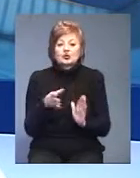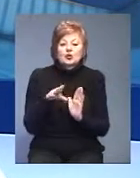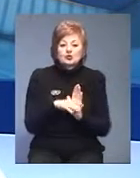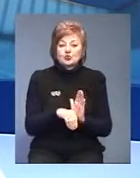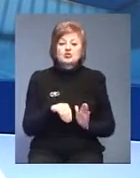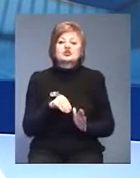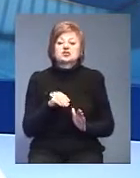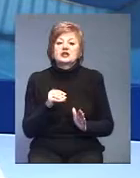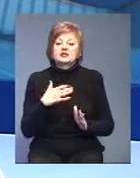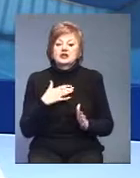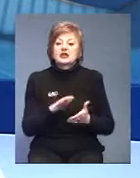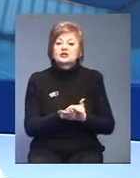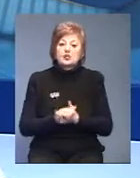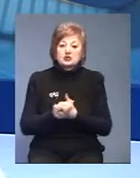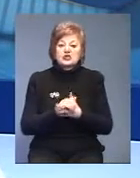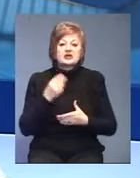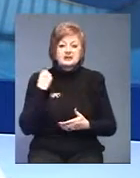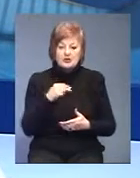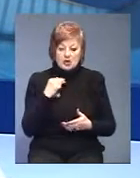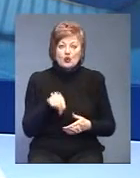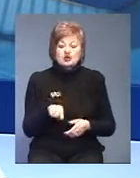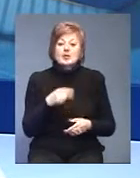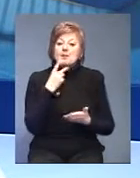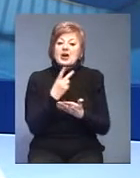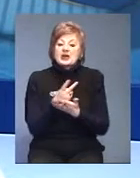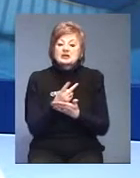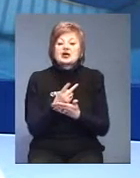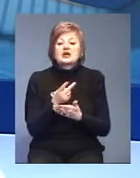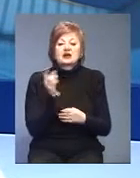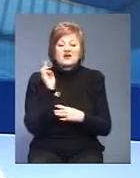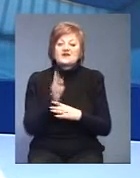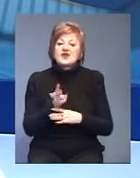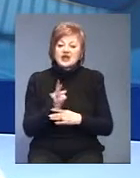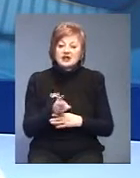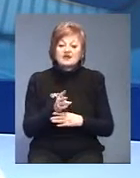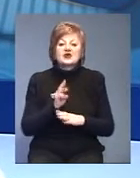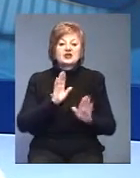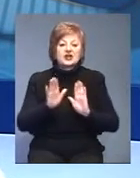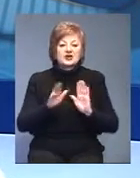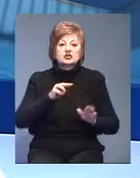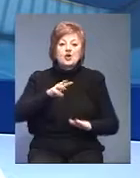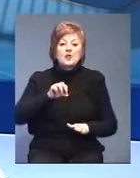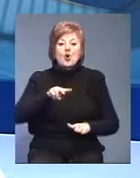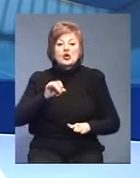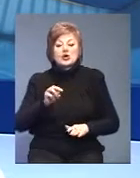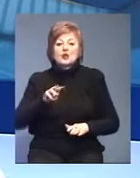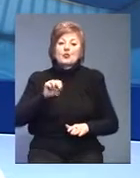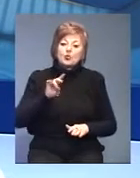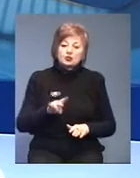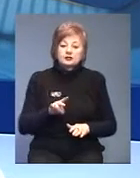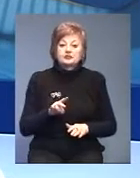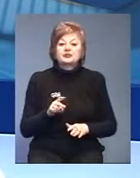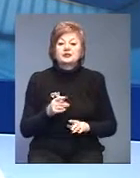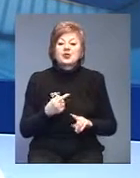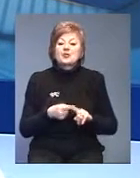«Суспільний мовник». У телестудії Запорізької філії показали стрічку режисера Крістофера Н. Роулі «Молі Мун» і «Чарівний підручник